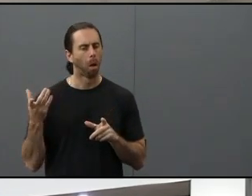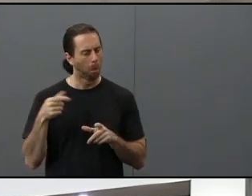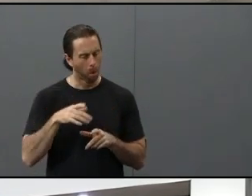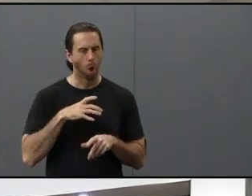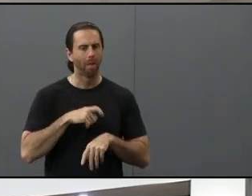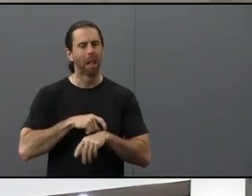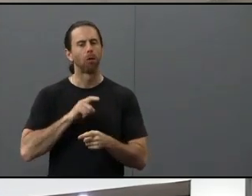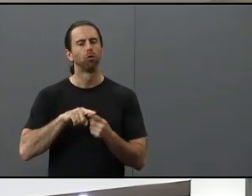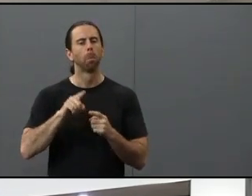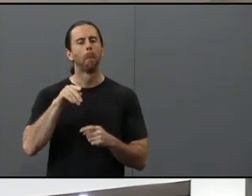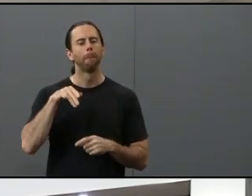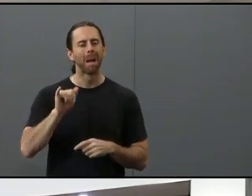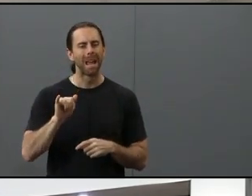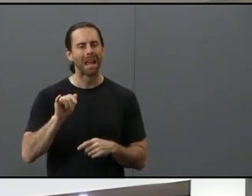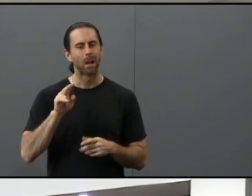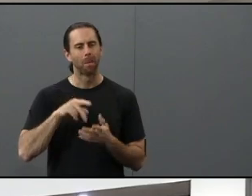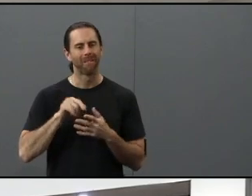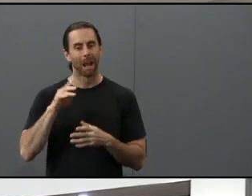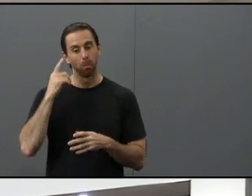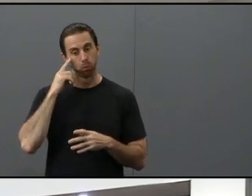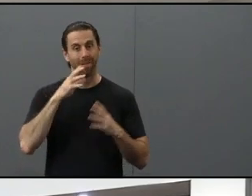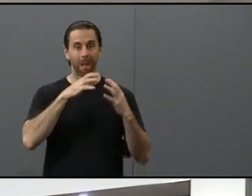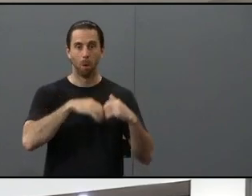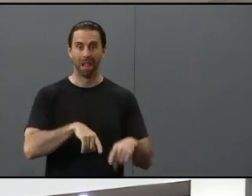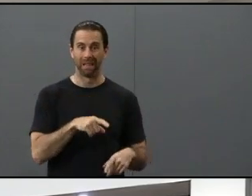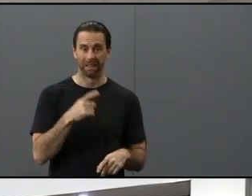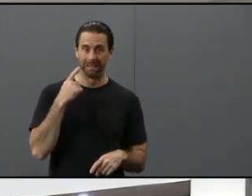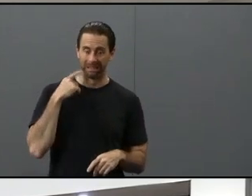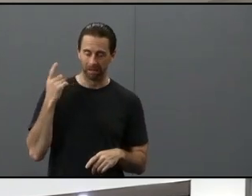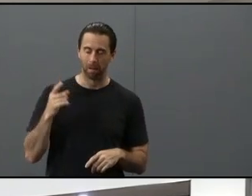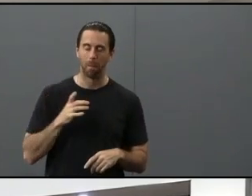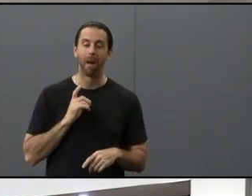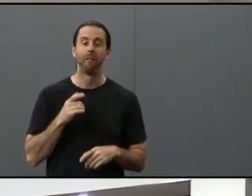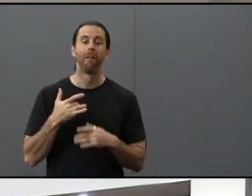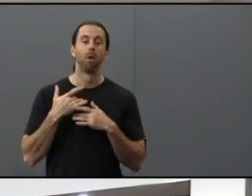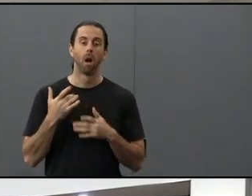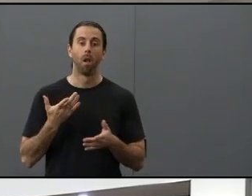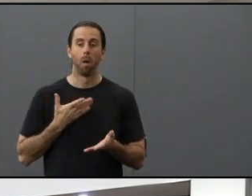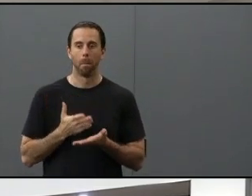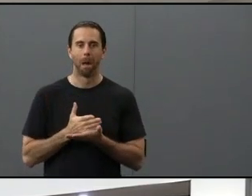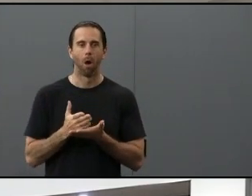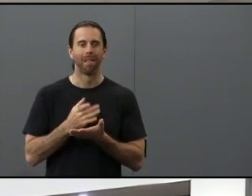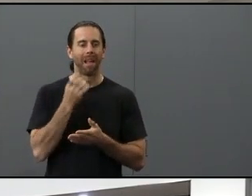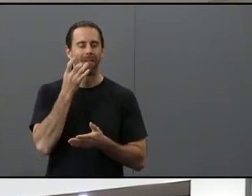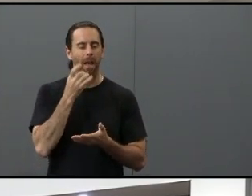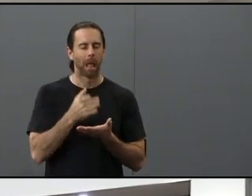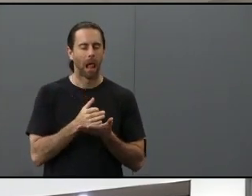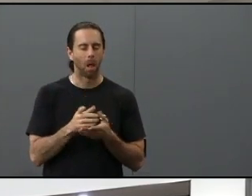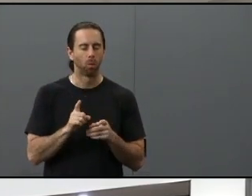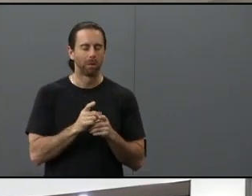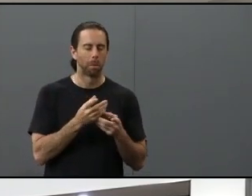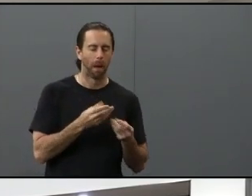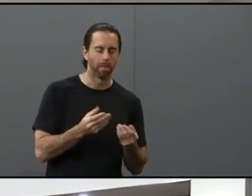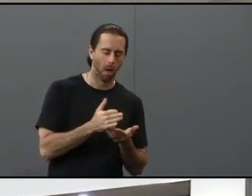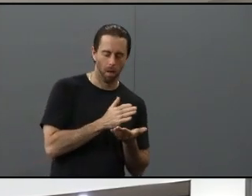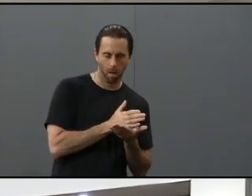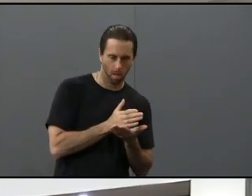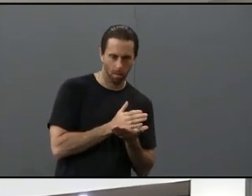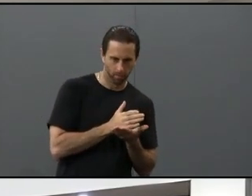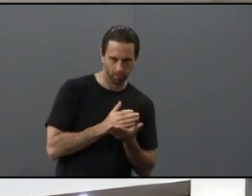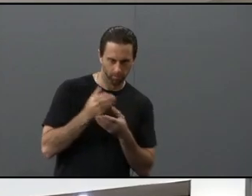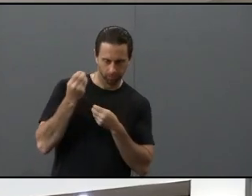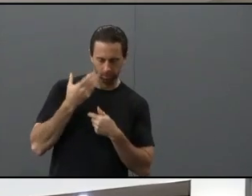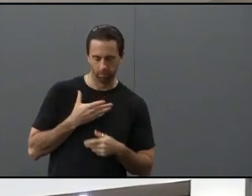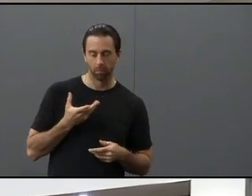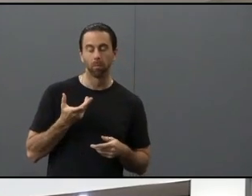1er mai 2024 pour démolir le bâtiment mais il faut avouer que nous étions en période hivernale et du printemps avec les